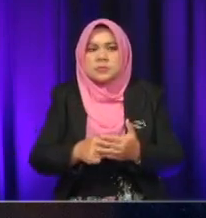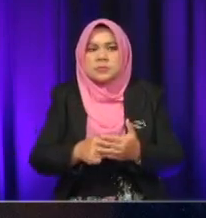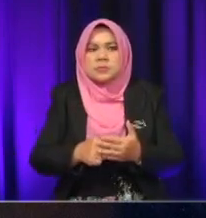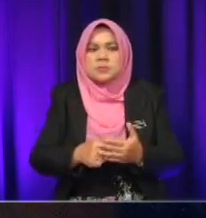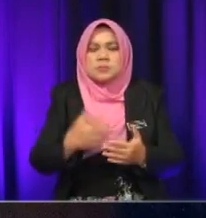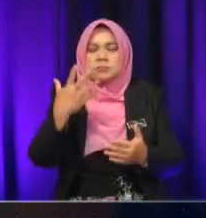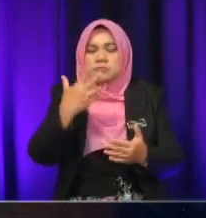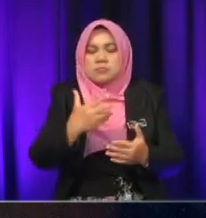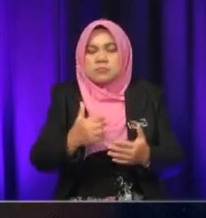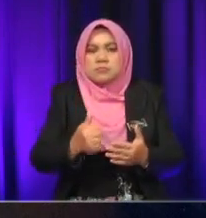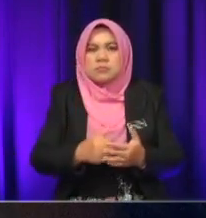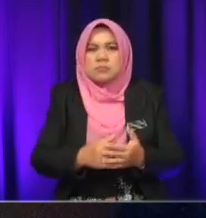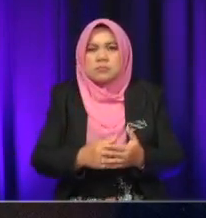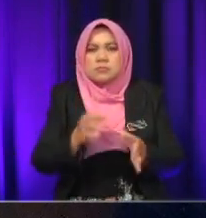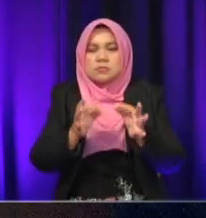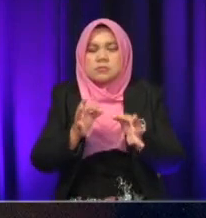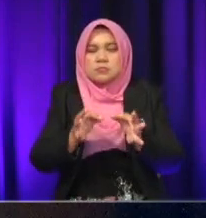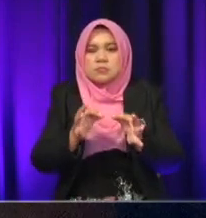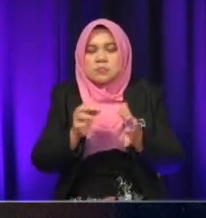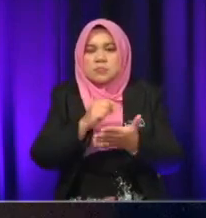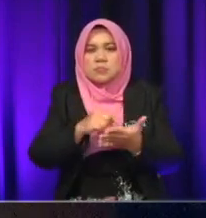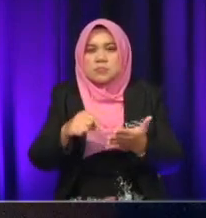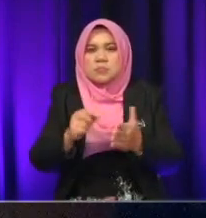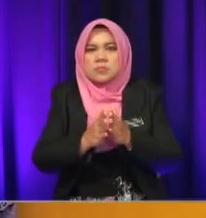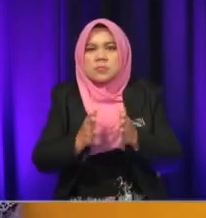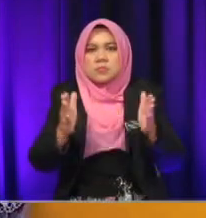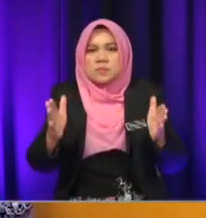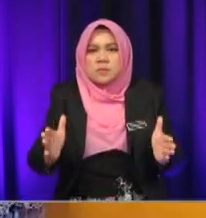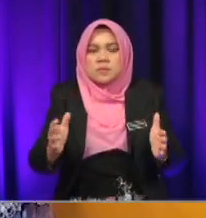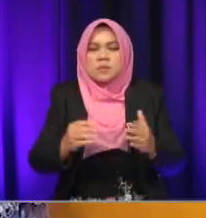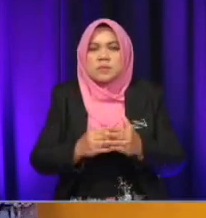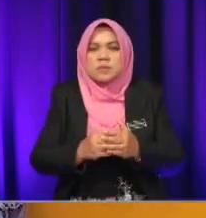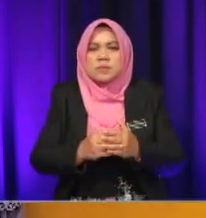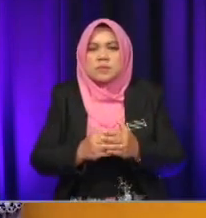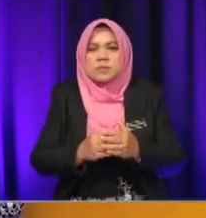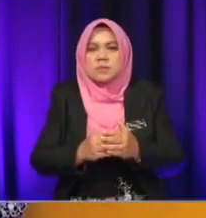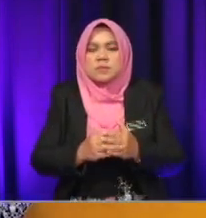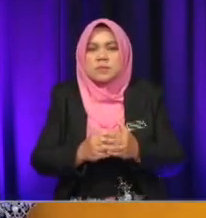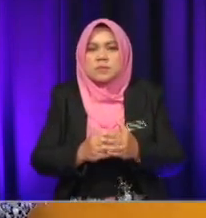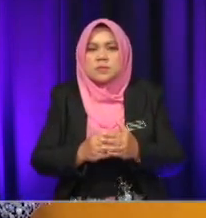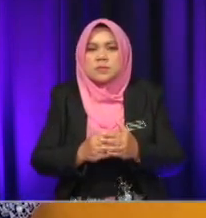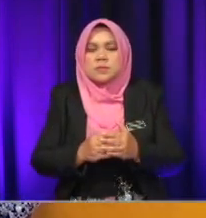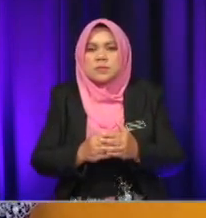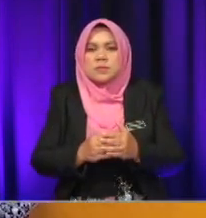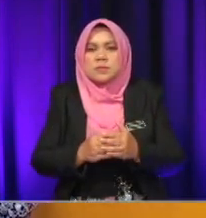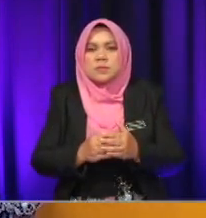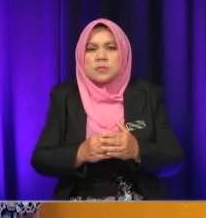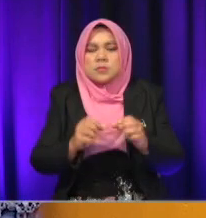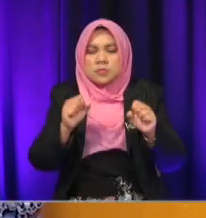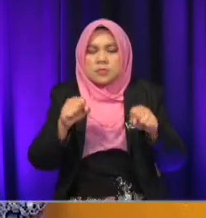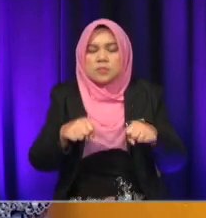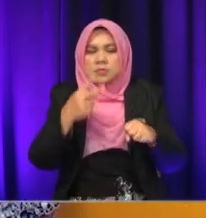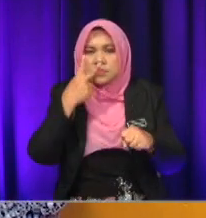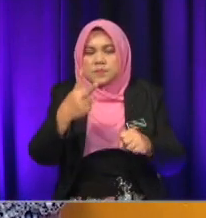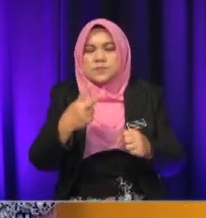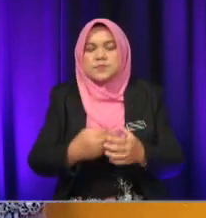pula. Jadi kalau tulisan tu besar sikit, gemuk sedikit, agak bold sedikit kan?